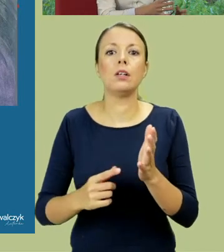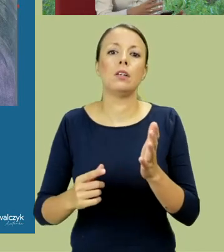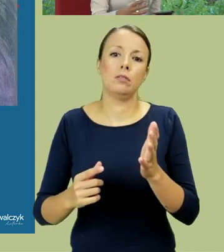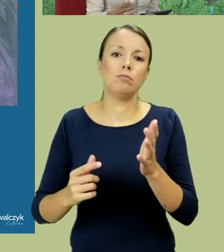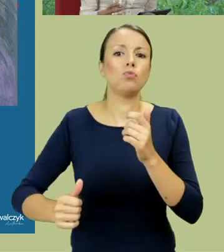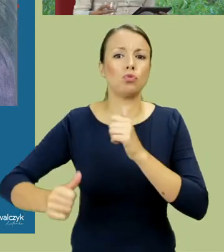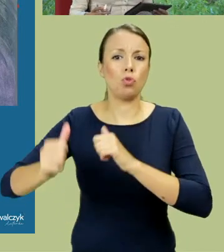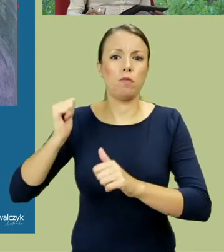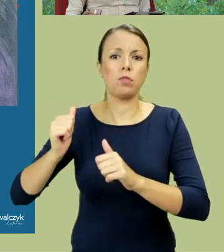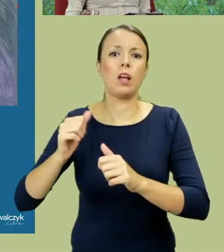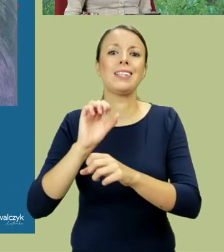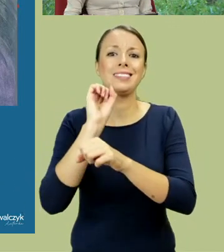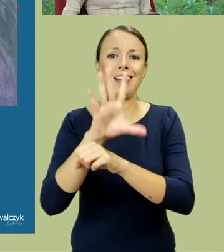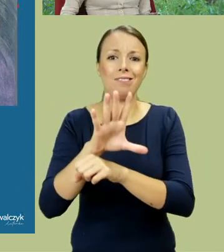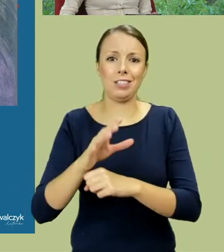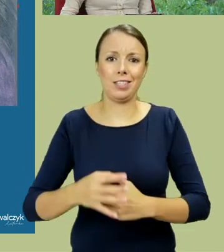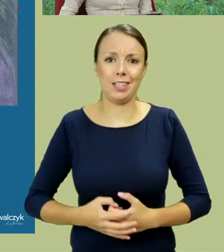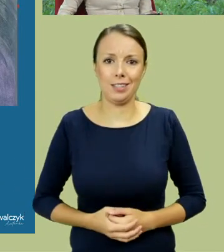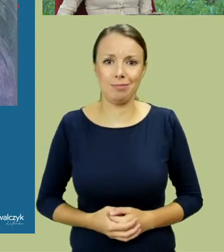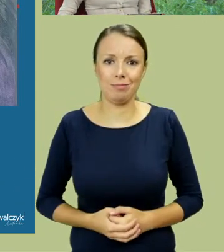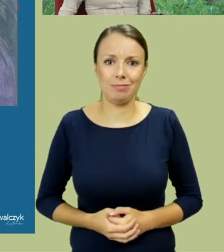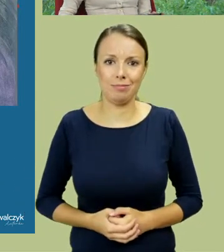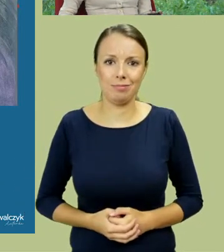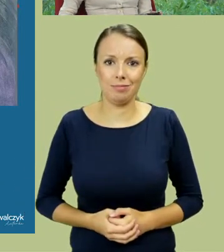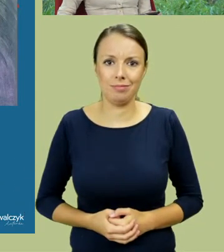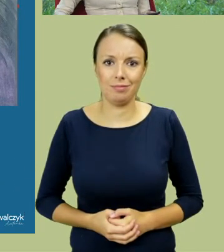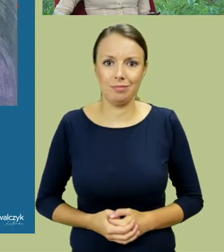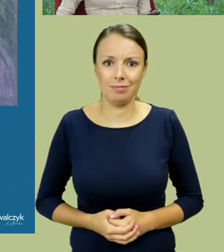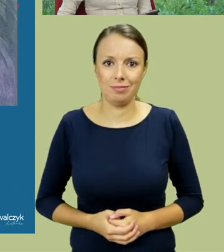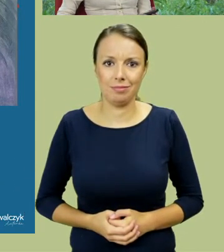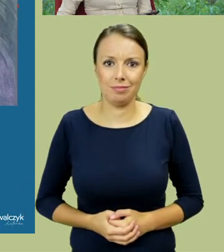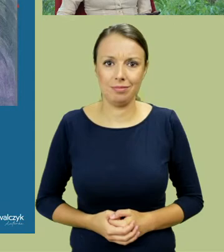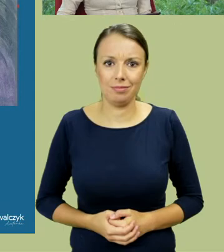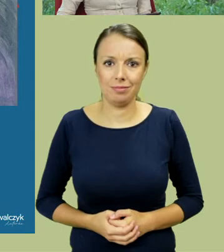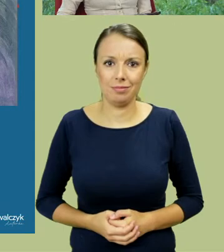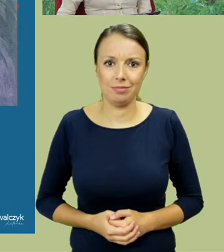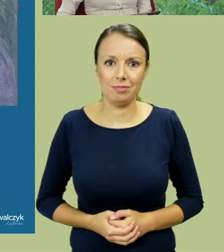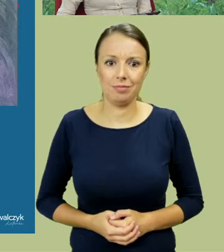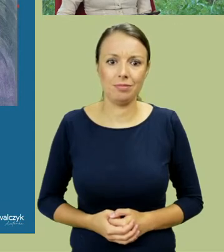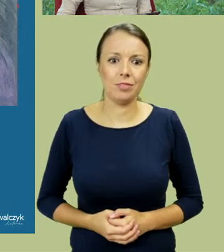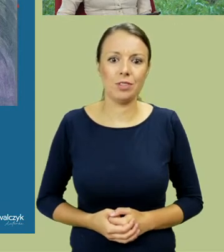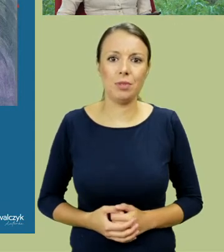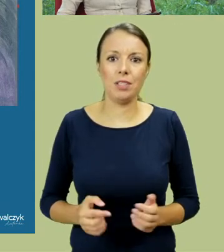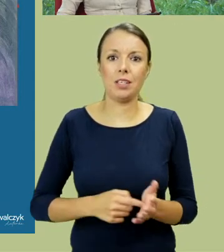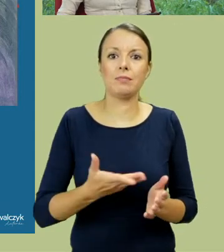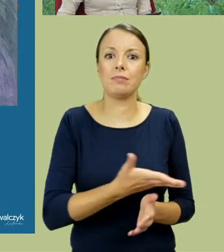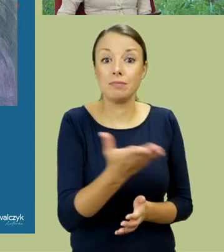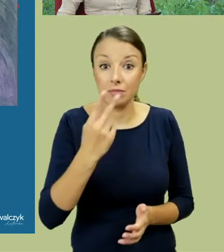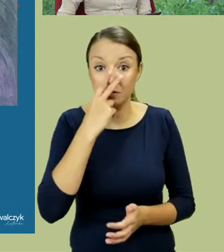może Państwa tutaj szczególnie zainteresować. To są akurat kadry z